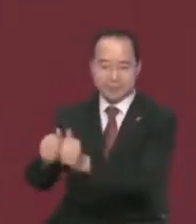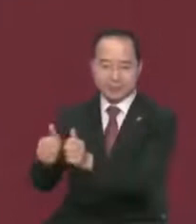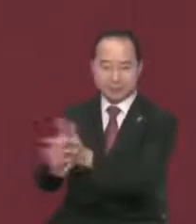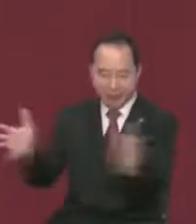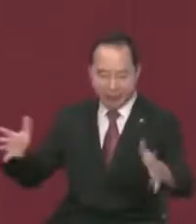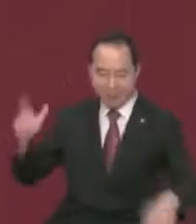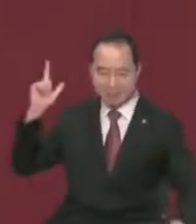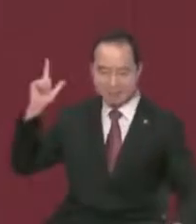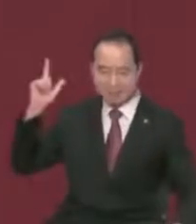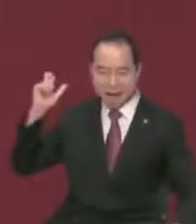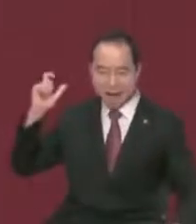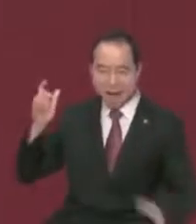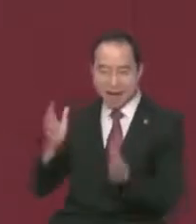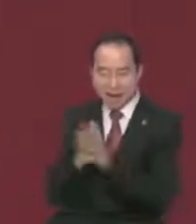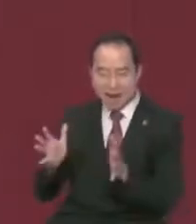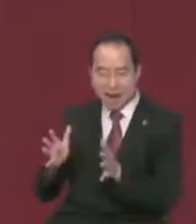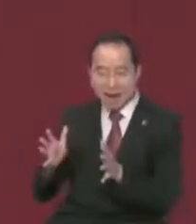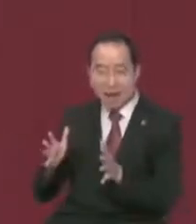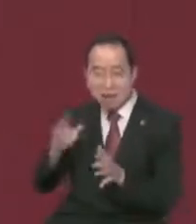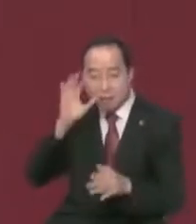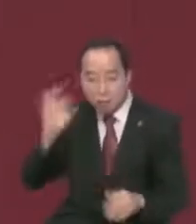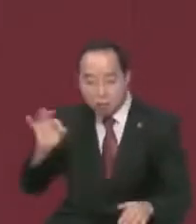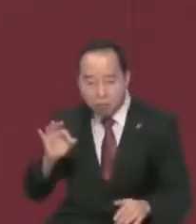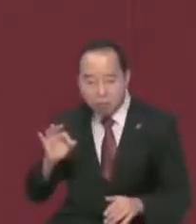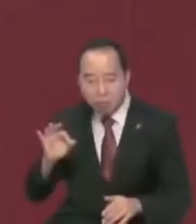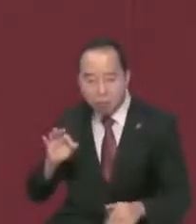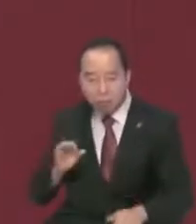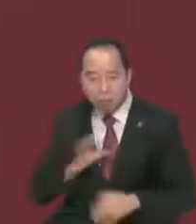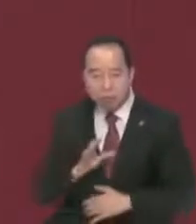시작을 외치자 놀라운 광경이 펼쳐졌습니다.